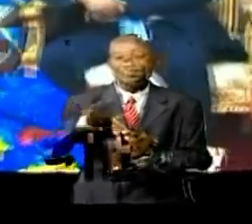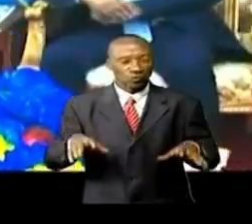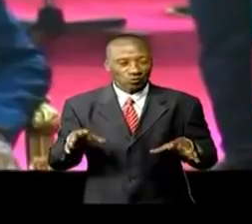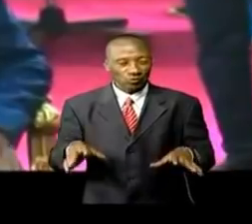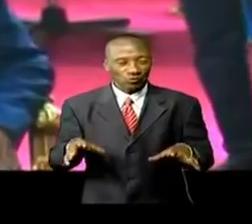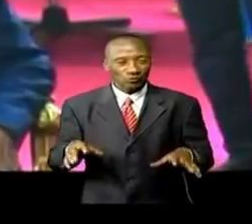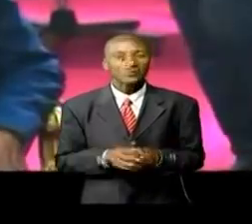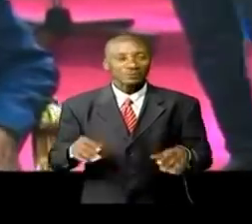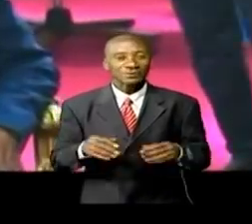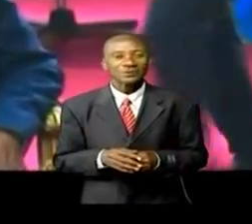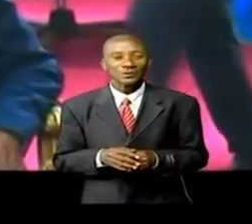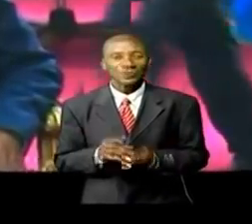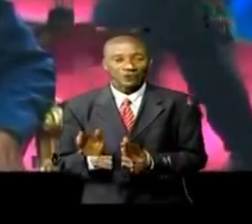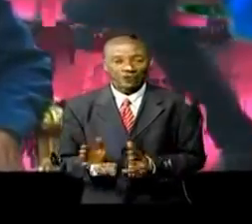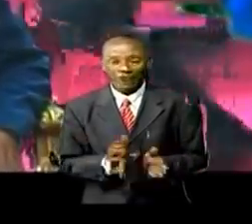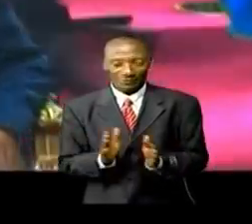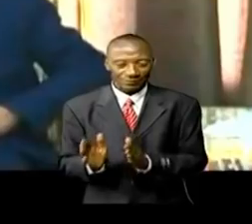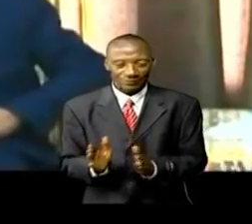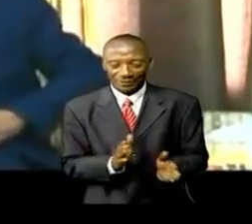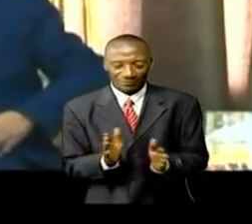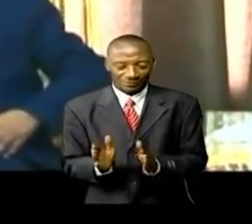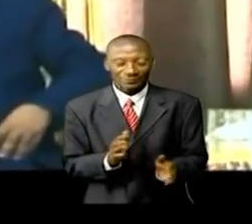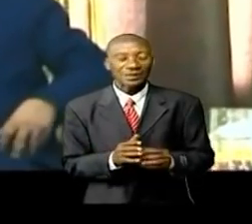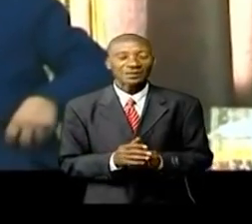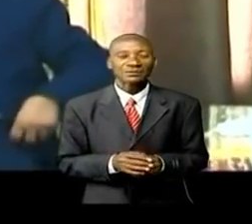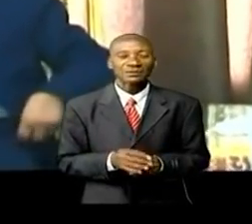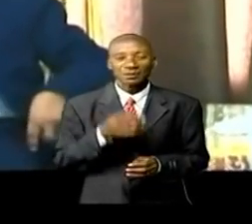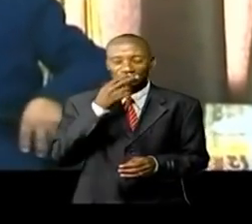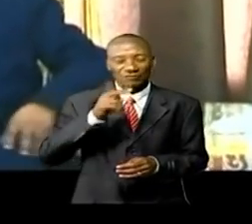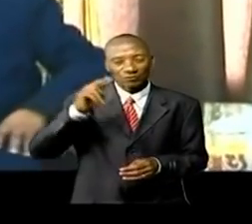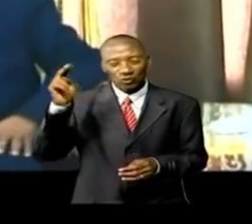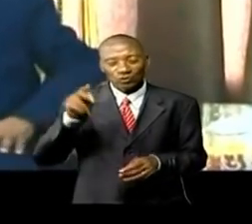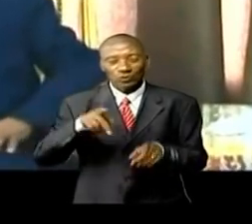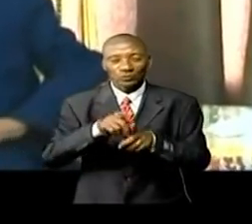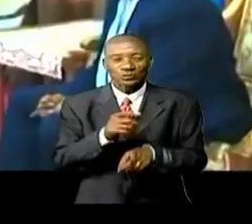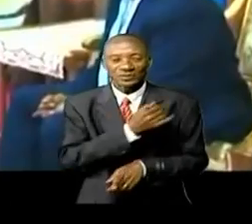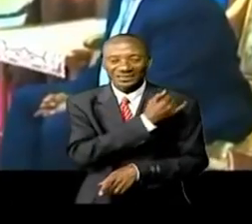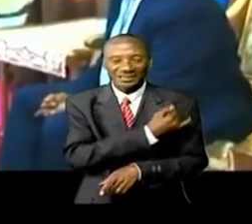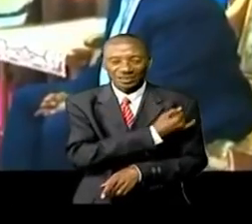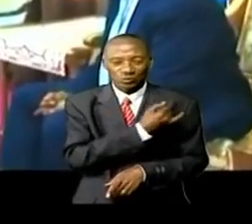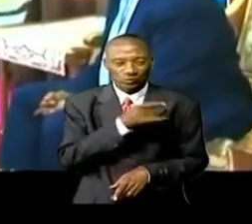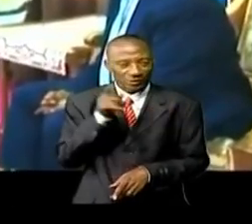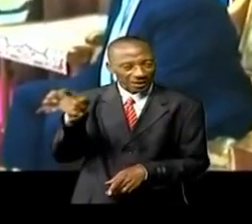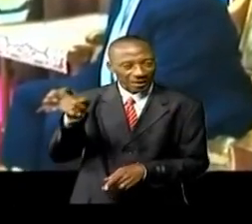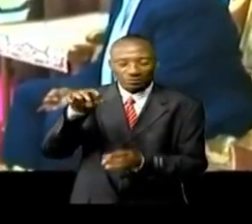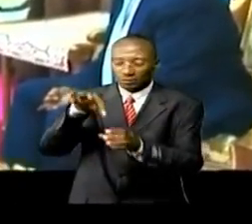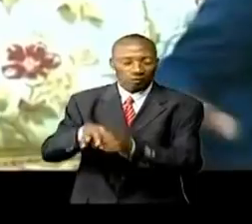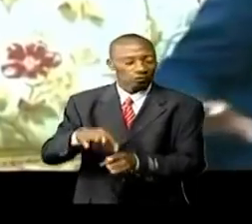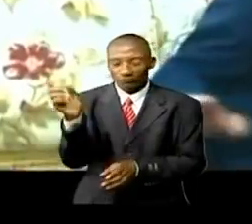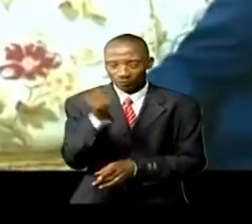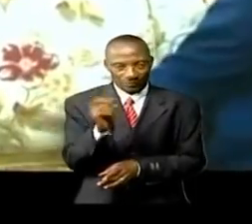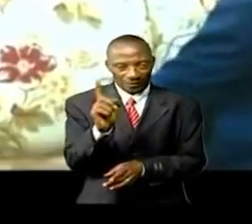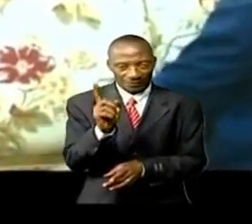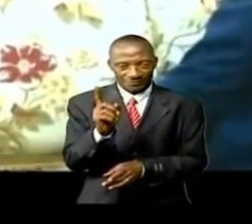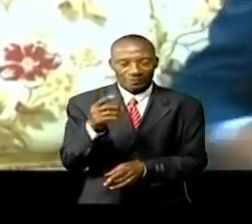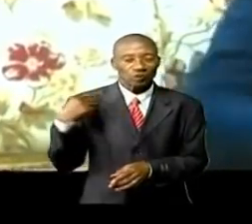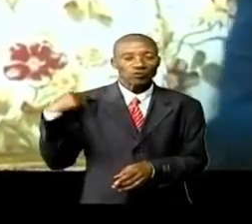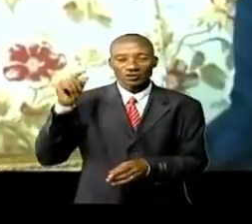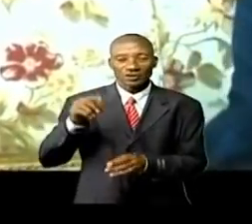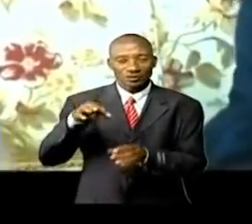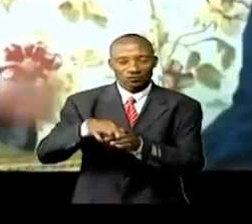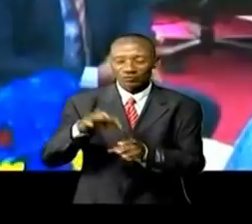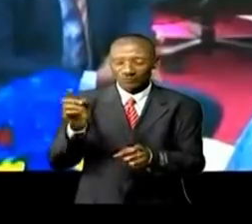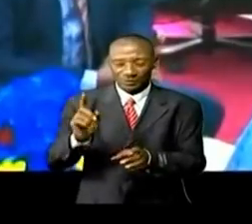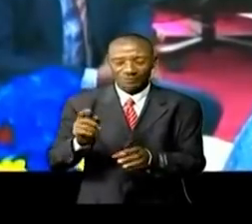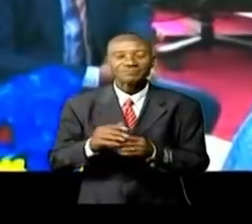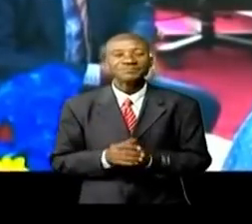Congo, à l'exception des provinces du Nord Kivu et Ituri, sous état de siège, le respect des gestes barrières reste de rigueur. Le